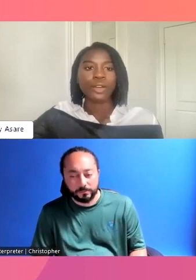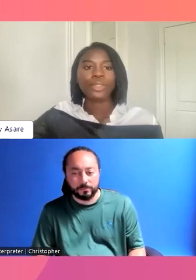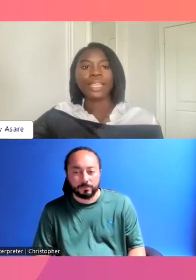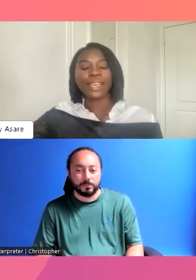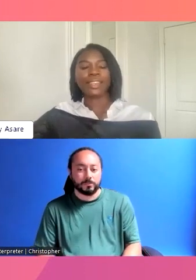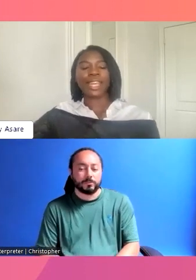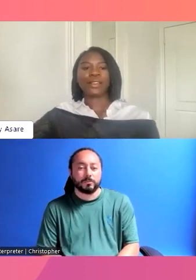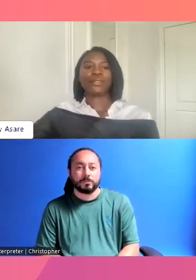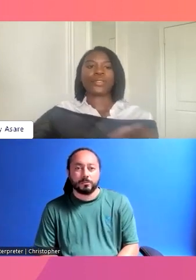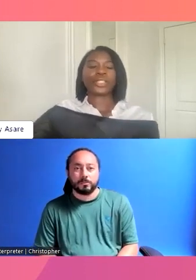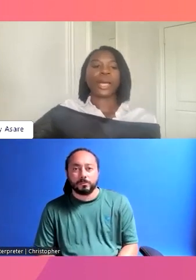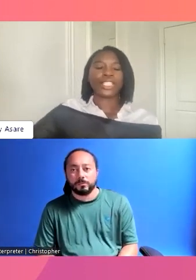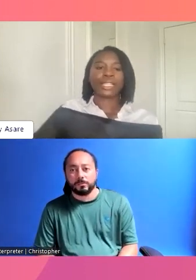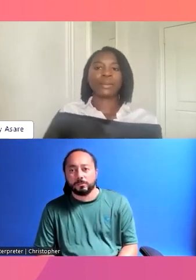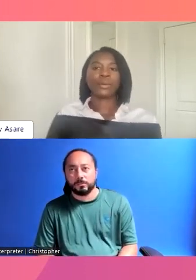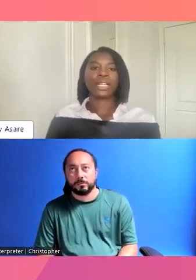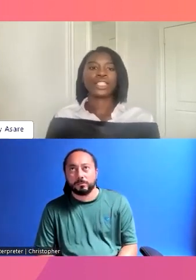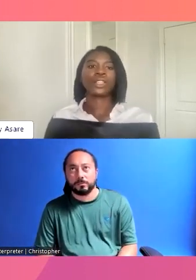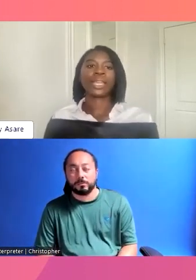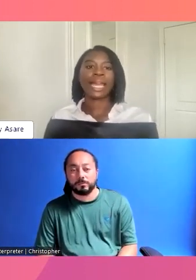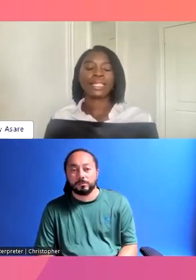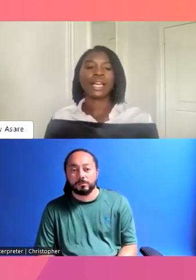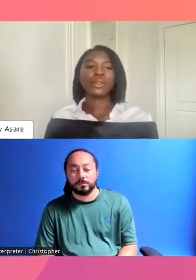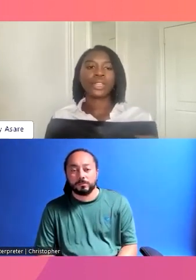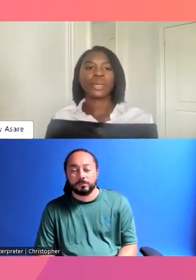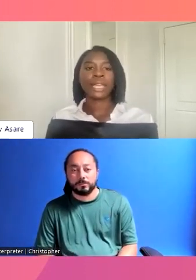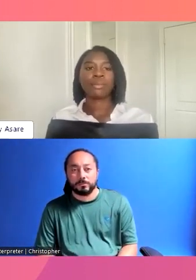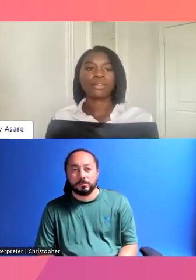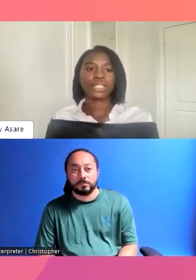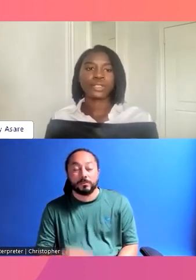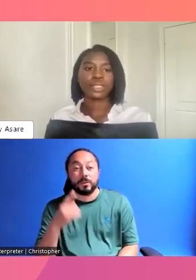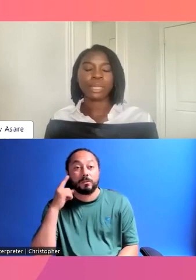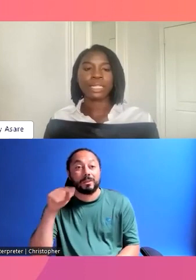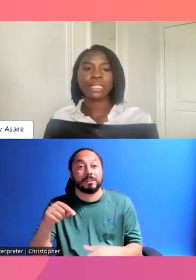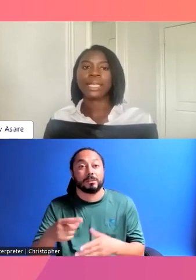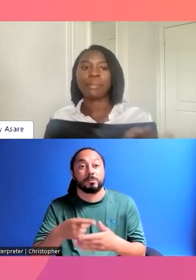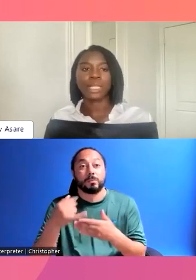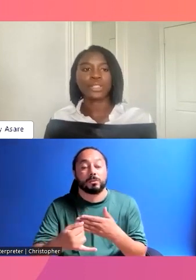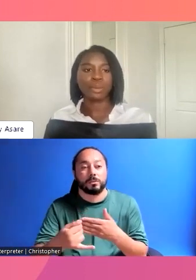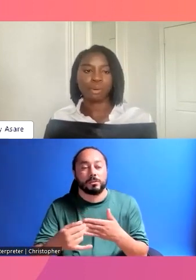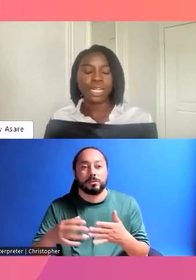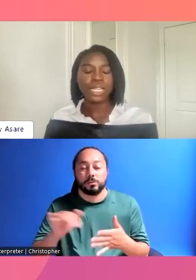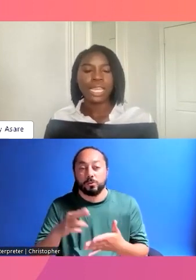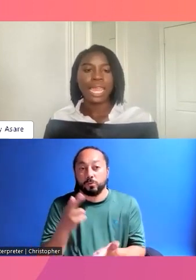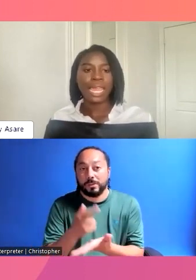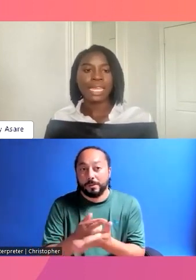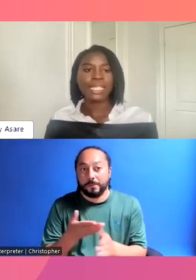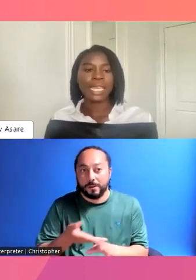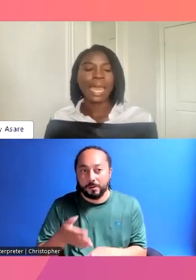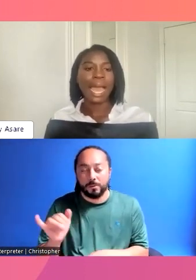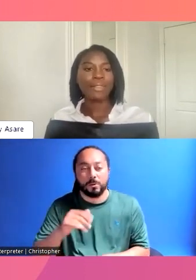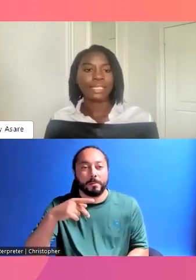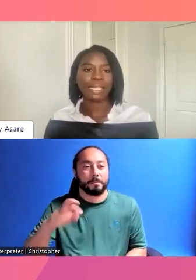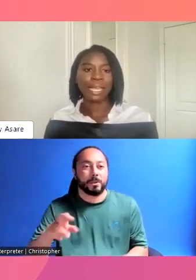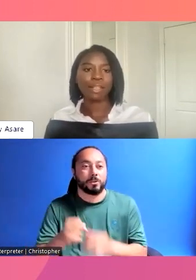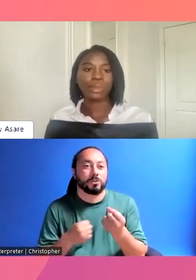remarques. So the other area for this project that we wanted to look L'autre at is not domaine only rehab professionals, but let's look at peer qu'on a support étudié, c'est and